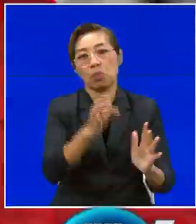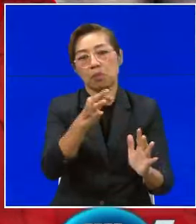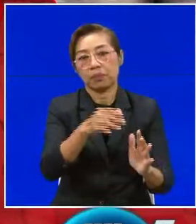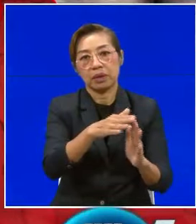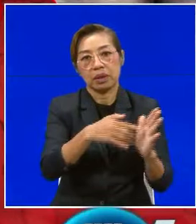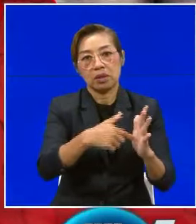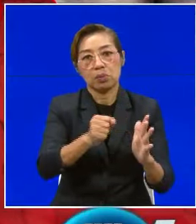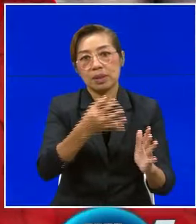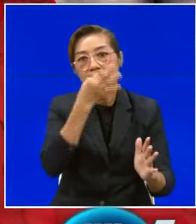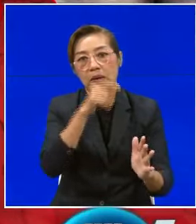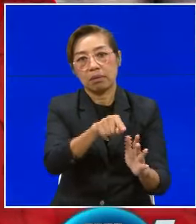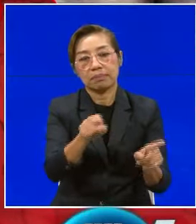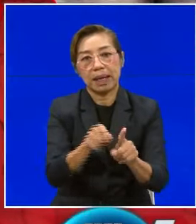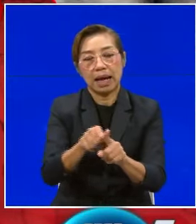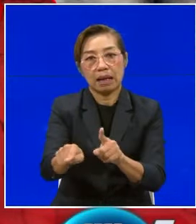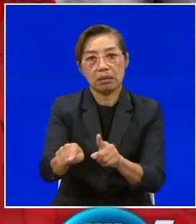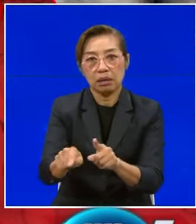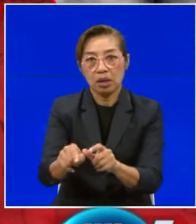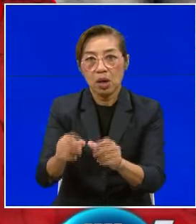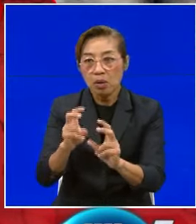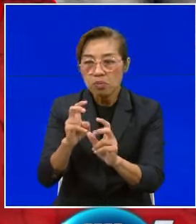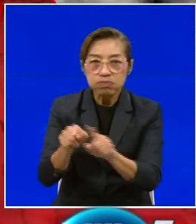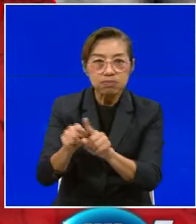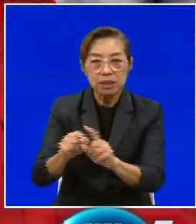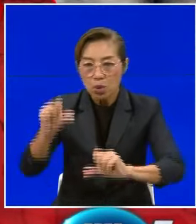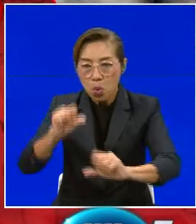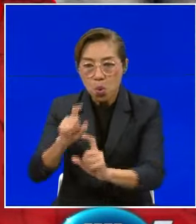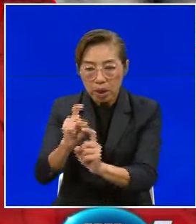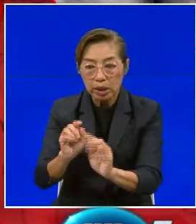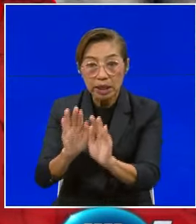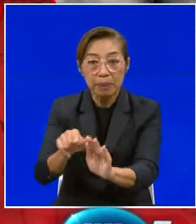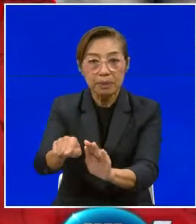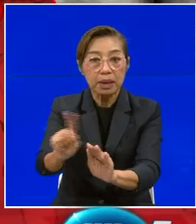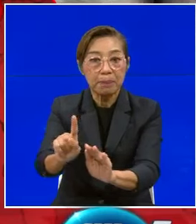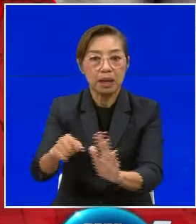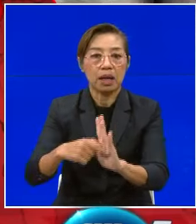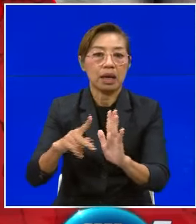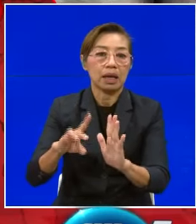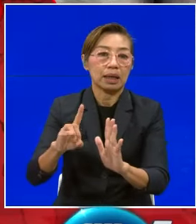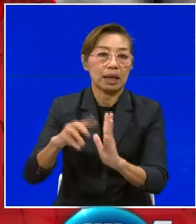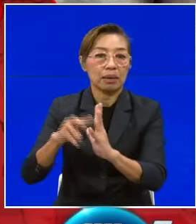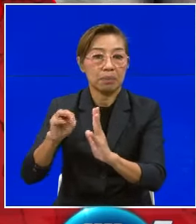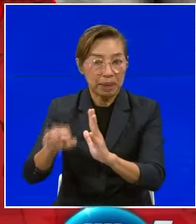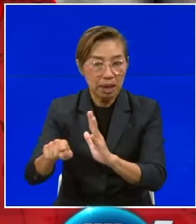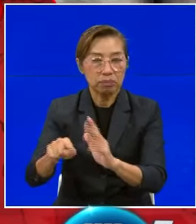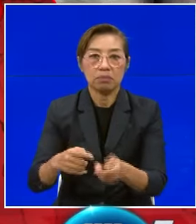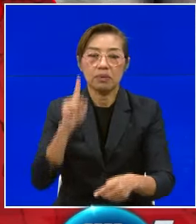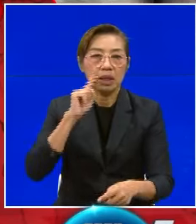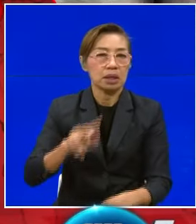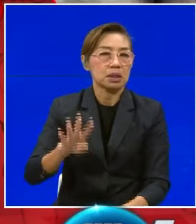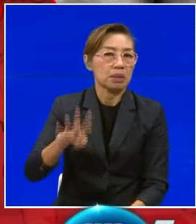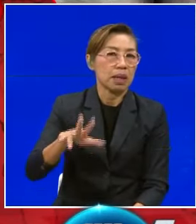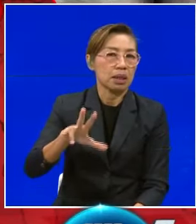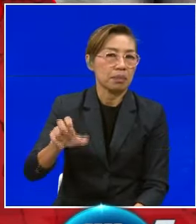เสียประเภทกากสังกะสีที่มีสารตะกั่วกับแคดเมียมเบื้องต้นเนี่ยบอกมี 4,391 ตันแต่ถ้า